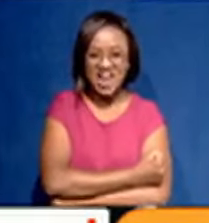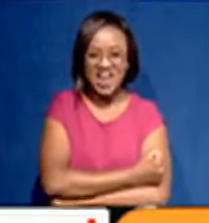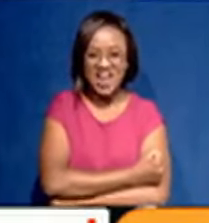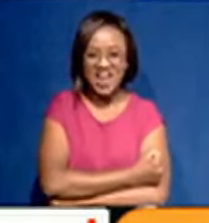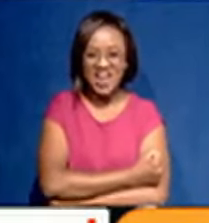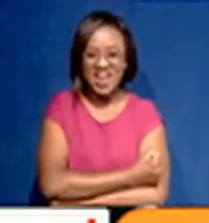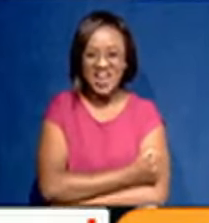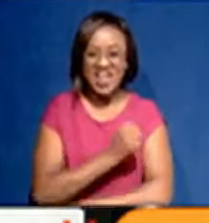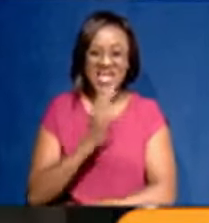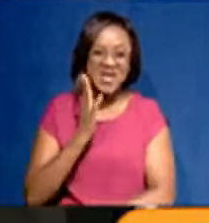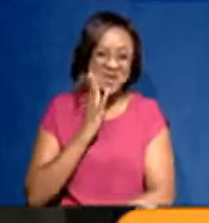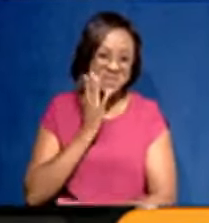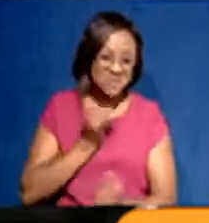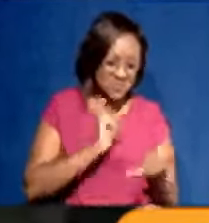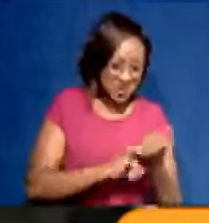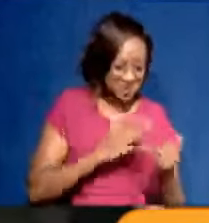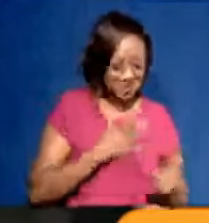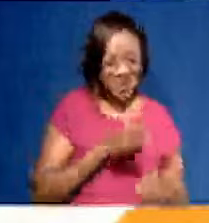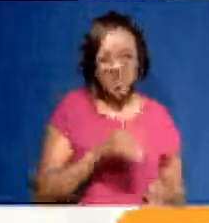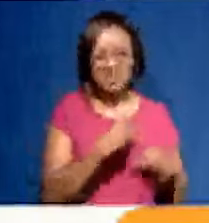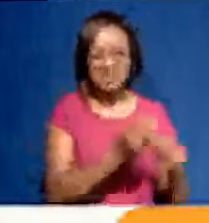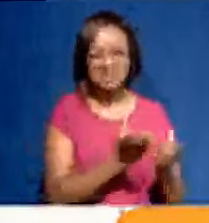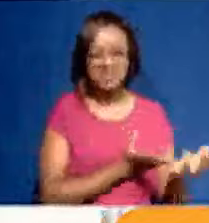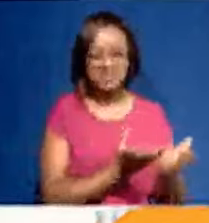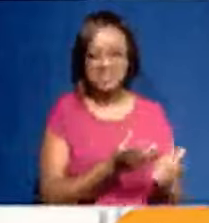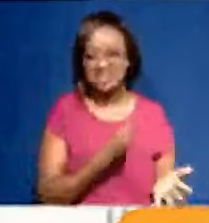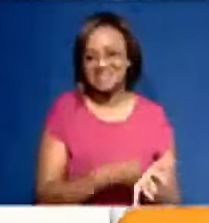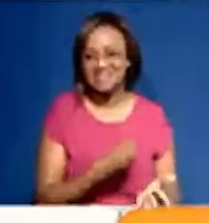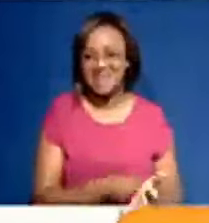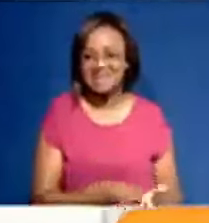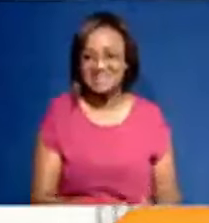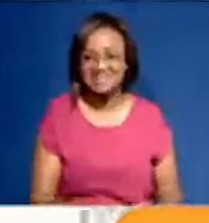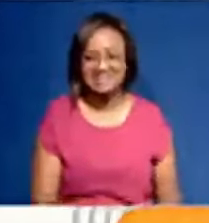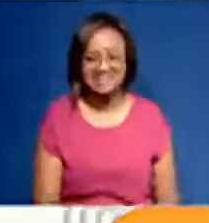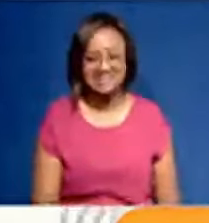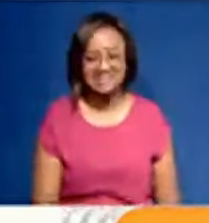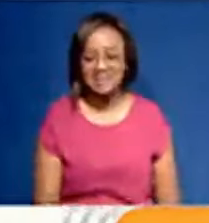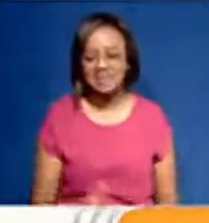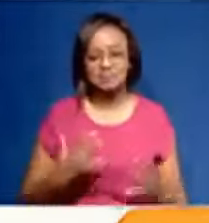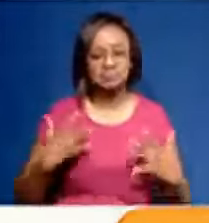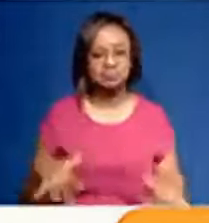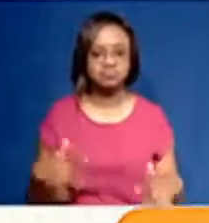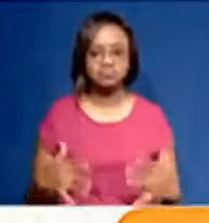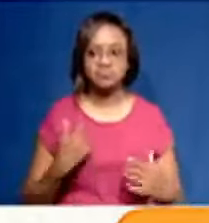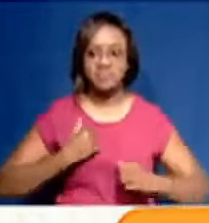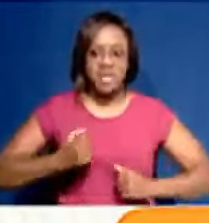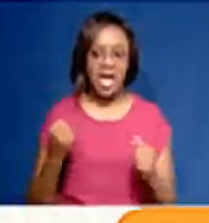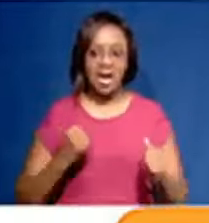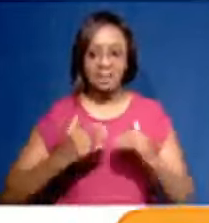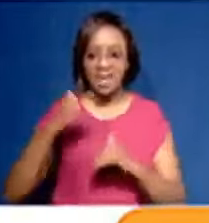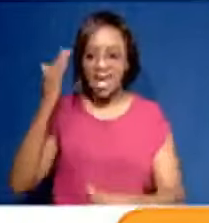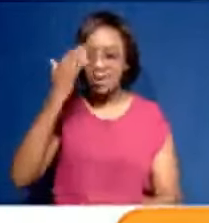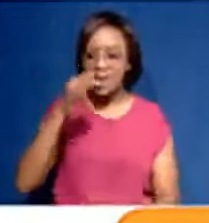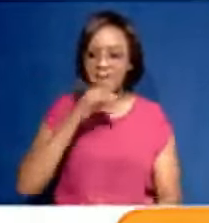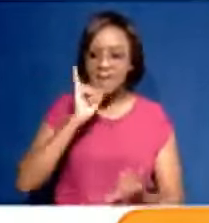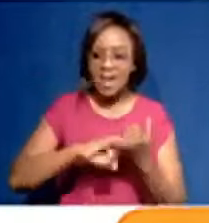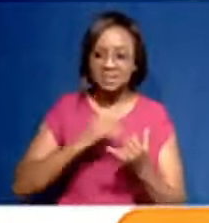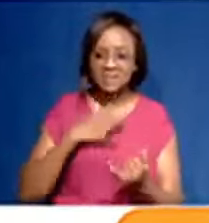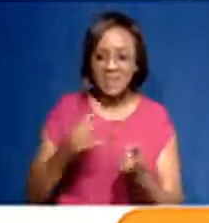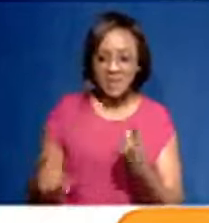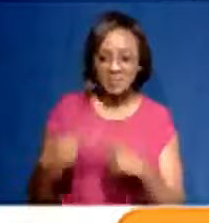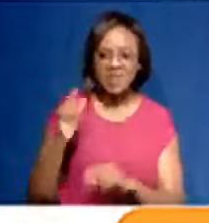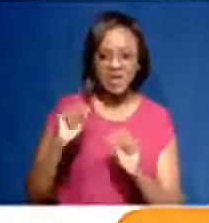na mando naye na muwekea kazi. Furahi sana venye bwanangu ameshinda. Sasa